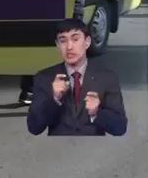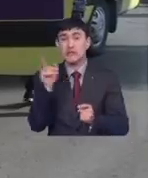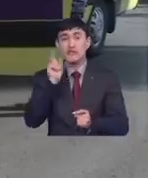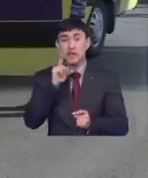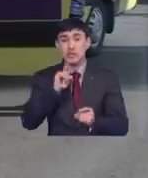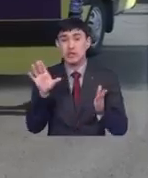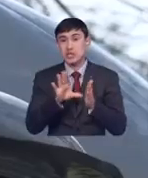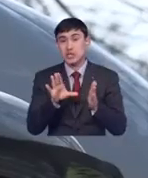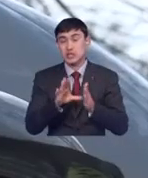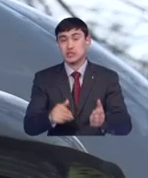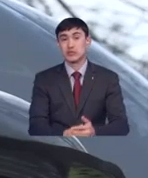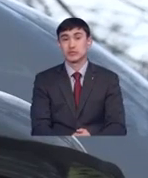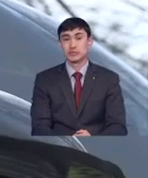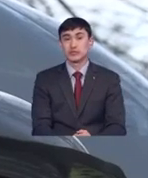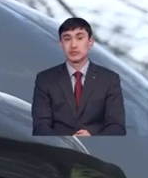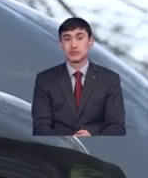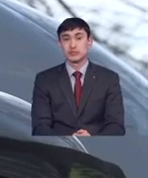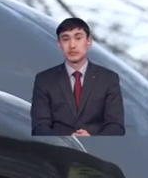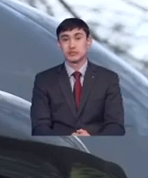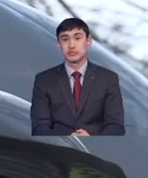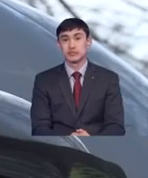временных перебоев с электричеством.